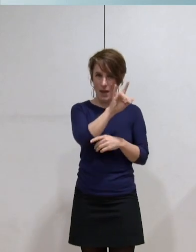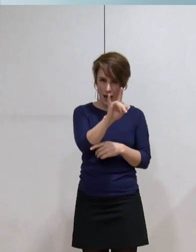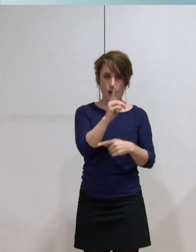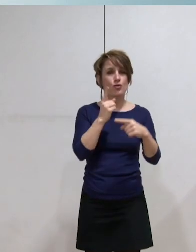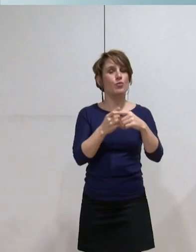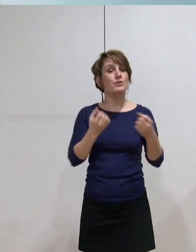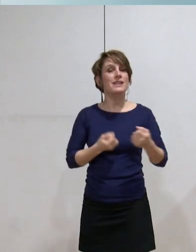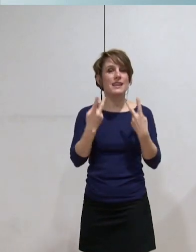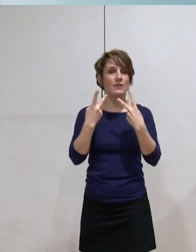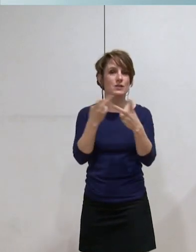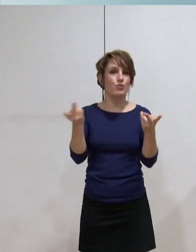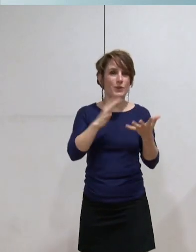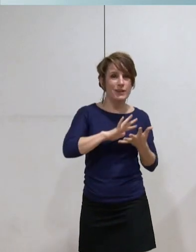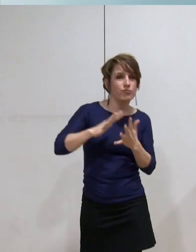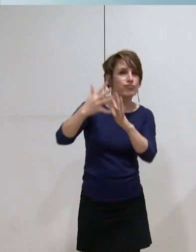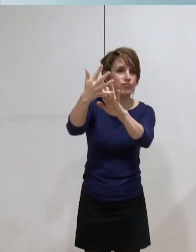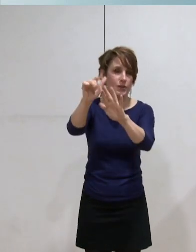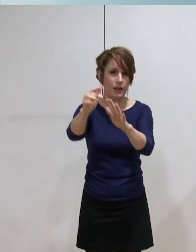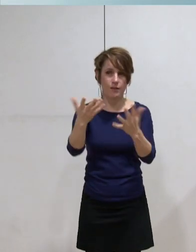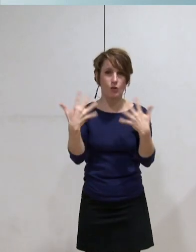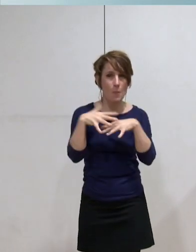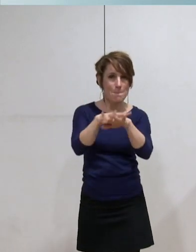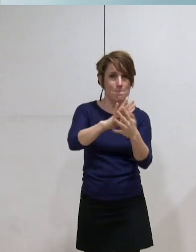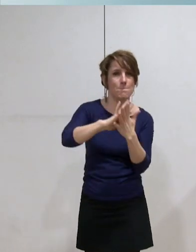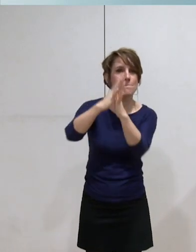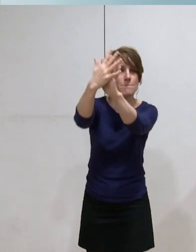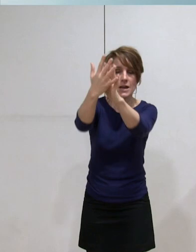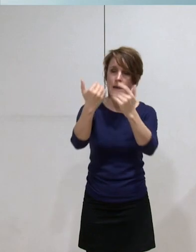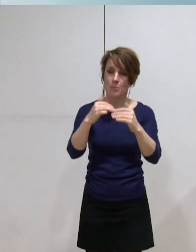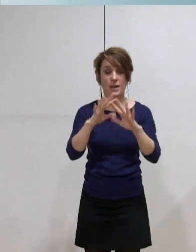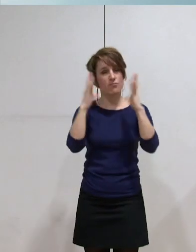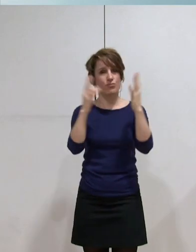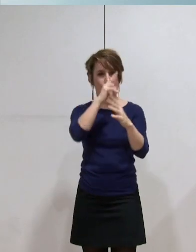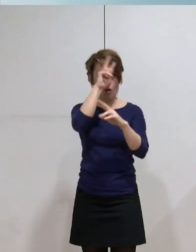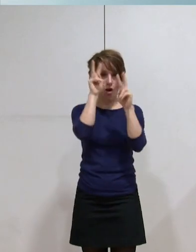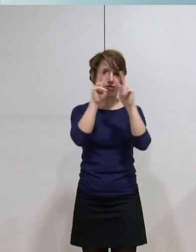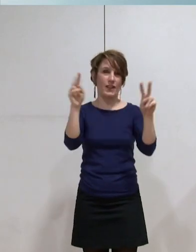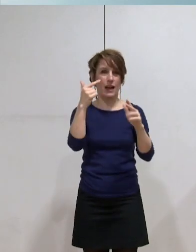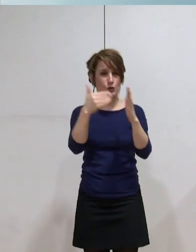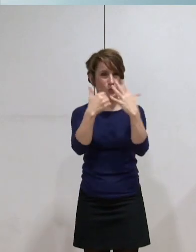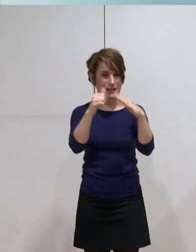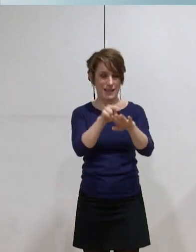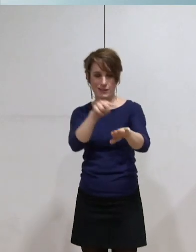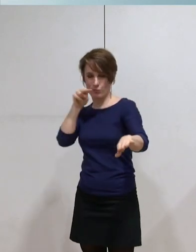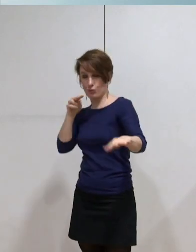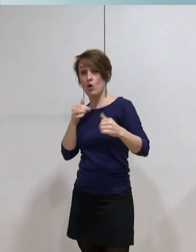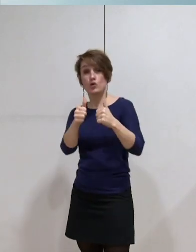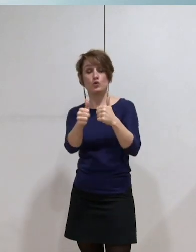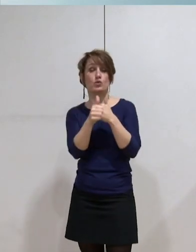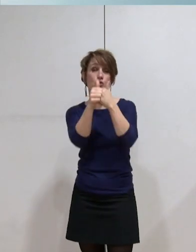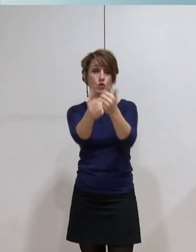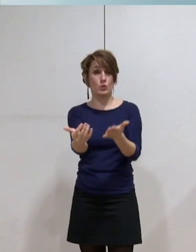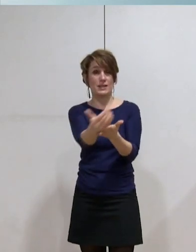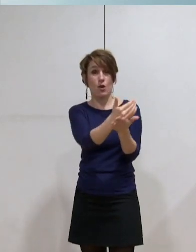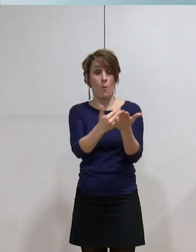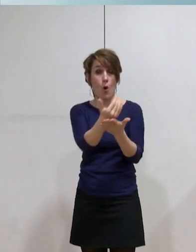public c'est de manière plus générale que il faut aborder 2016 sur l'ensemble de nos ressources les ressources de notre